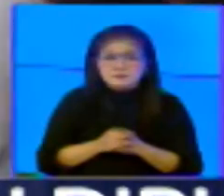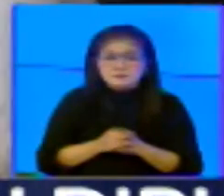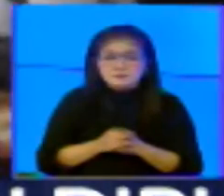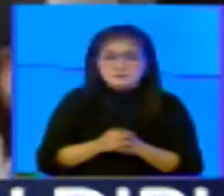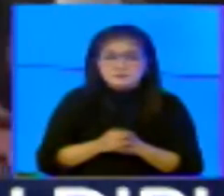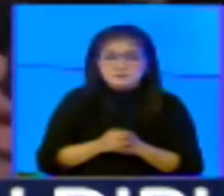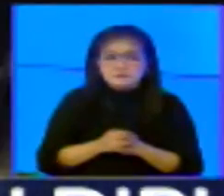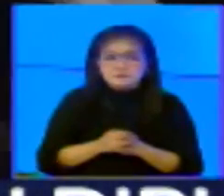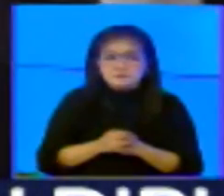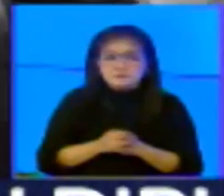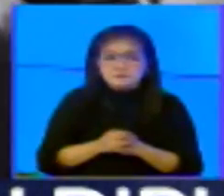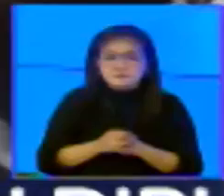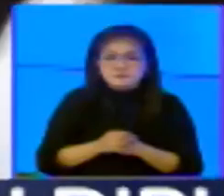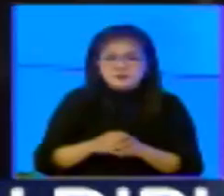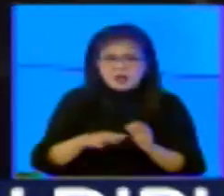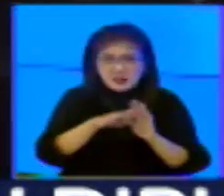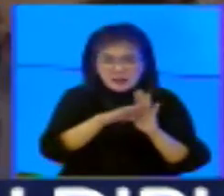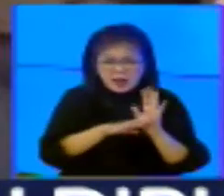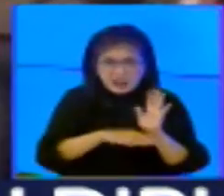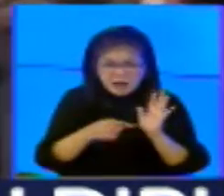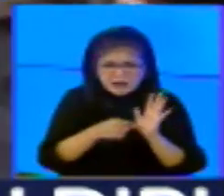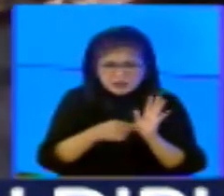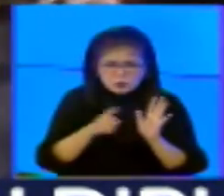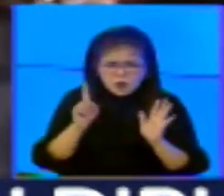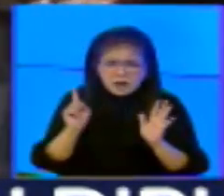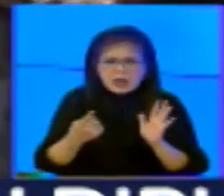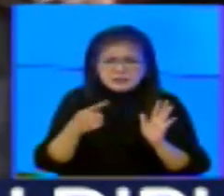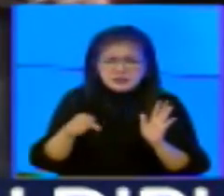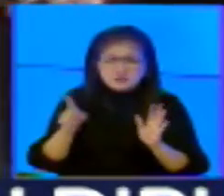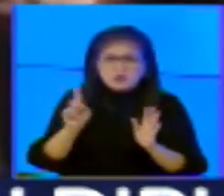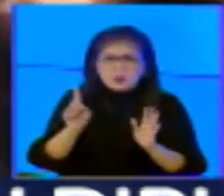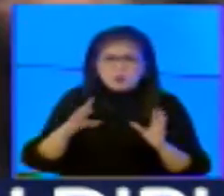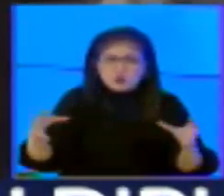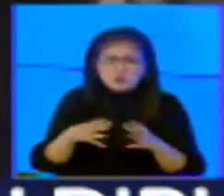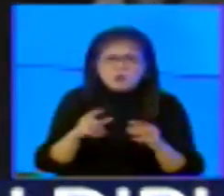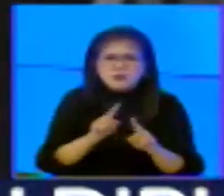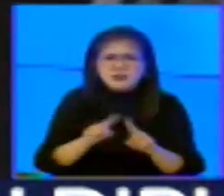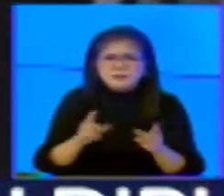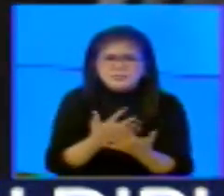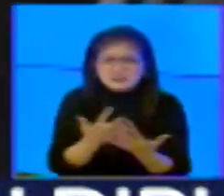Meski ada larangan berkumpul untuk cegah penyebaran virus corona, warga tetap membandel.